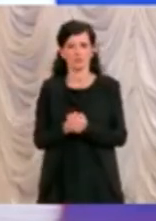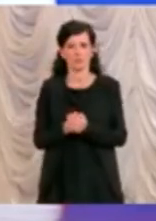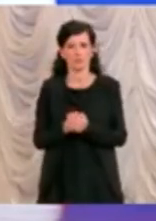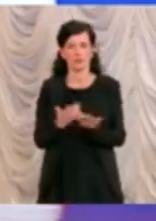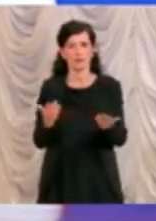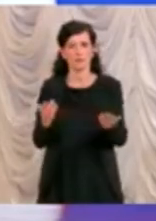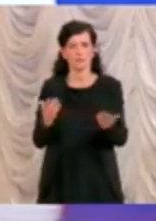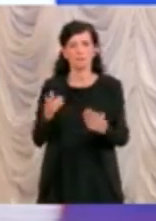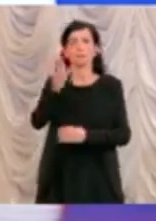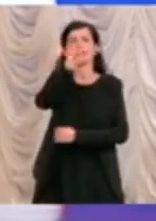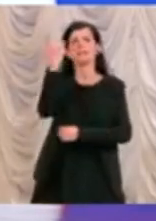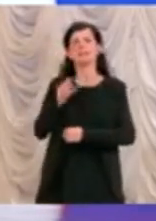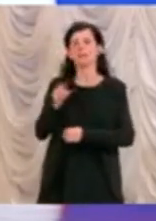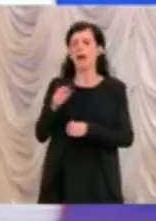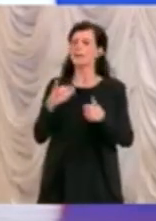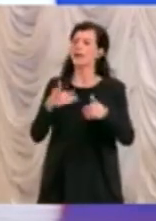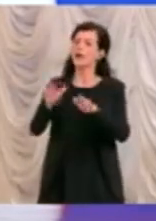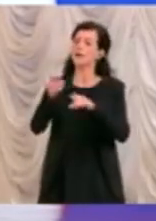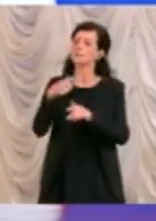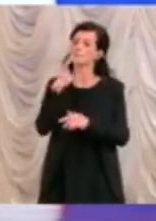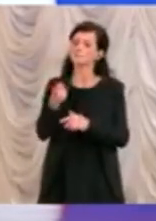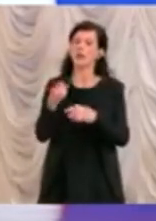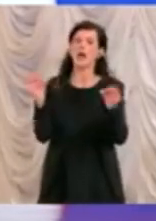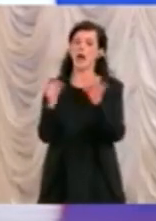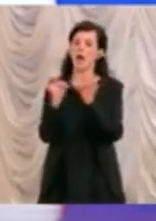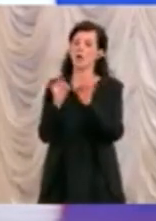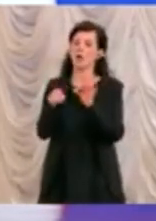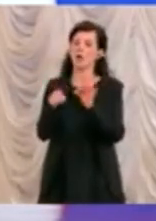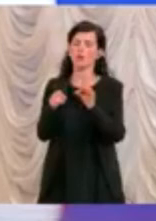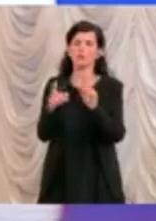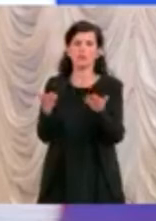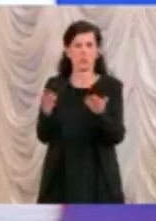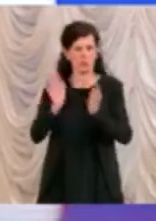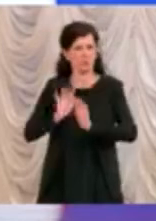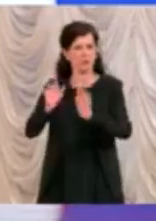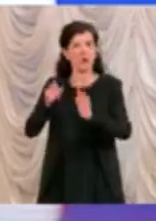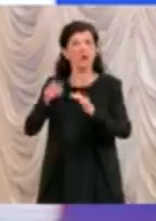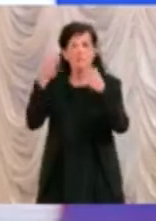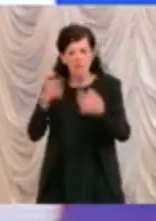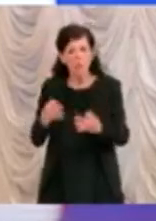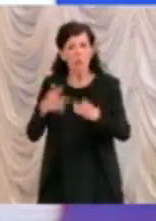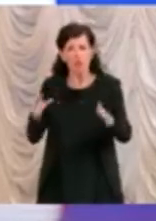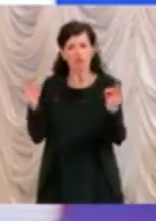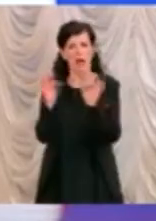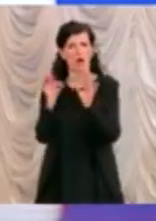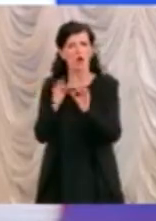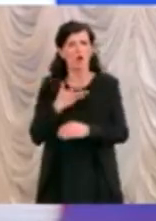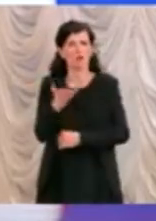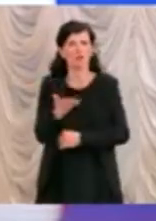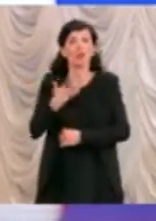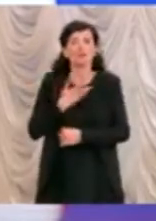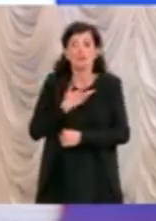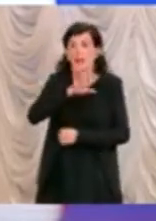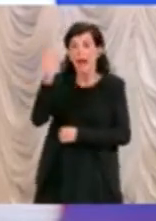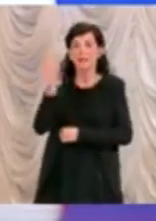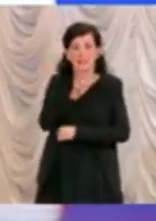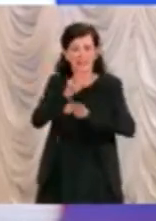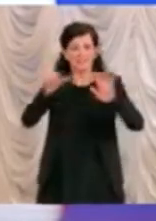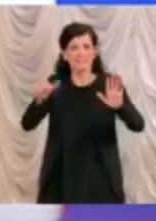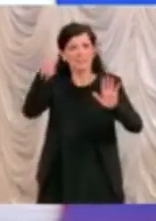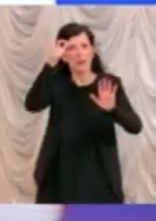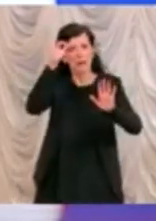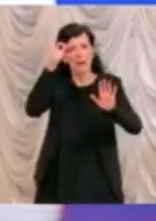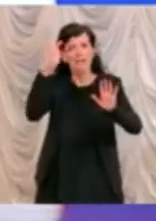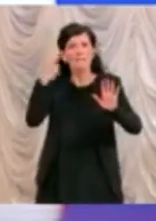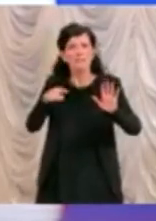all'italia scrivere questo accordo sarebbe stato già scritto ci sono altri 26 paesi dobbiamo lavorare insieme